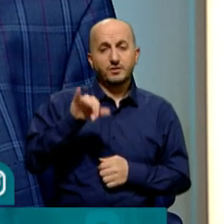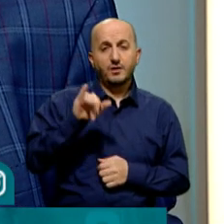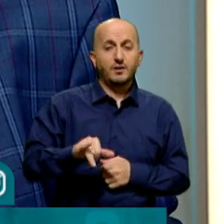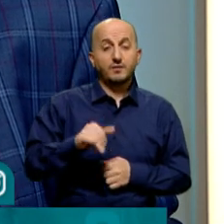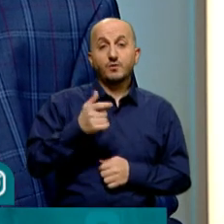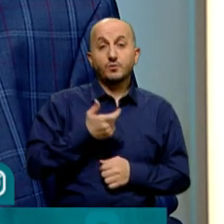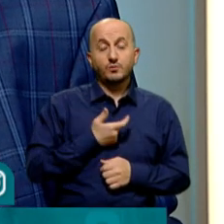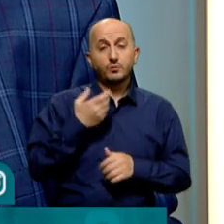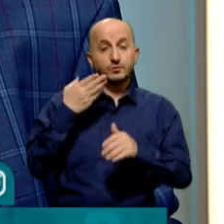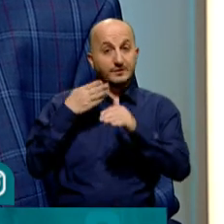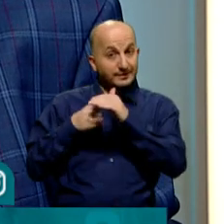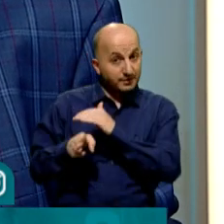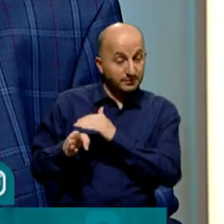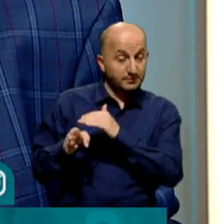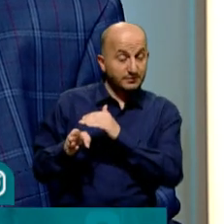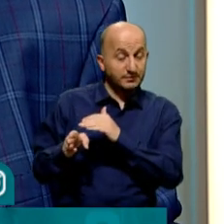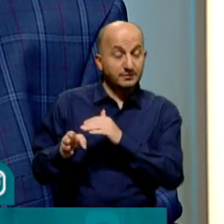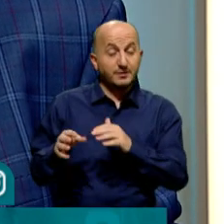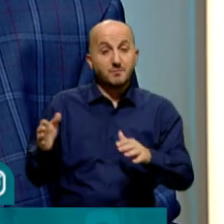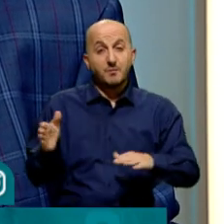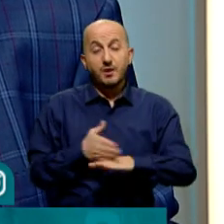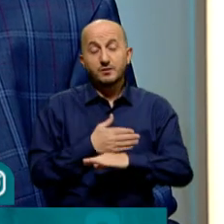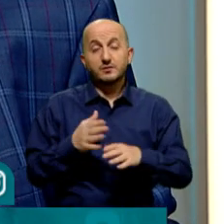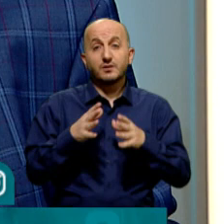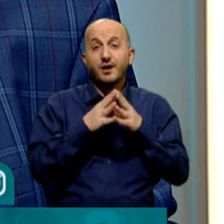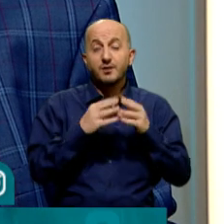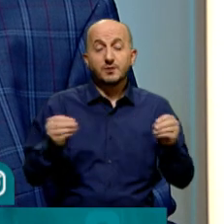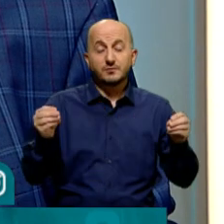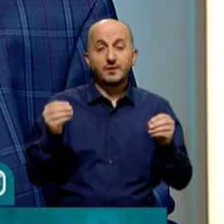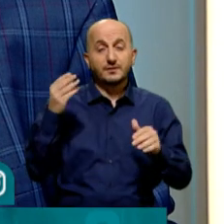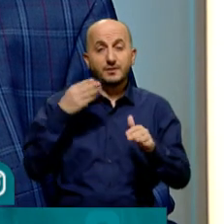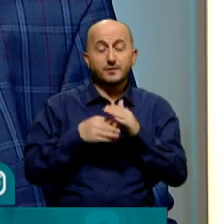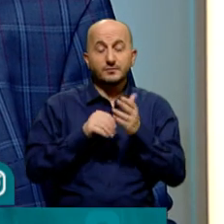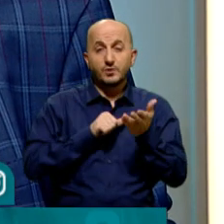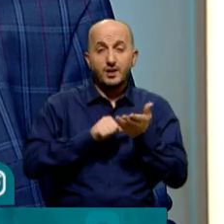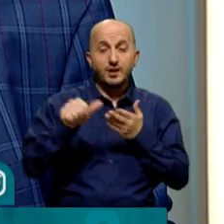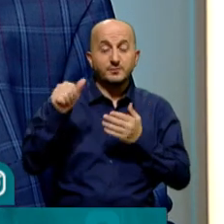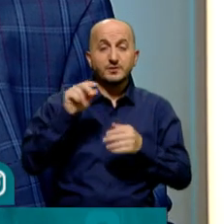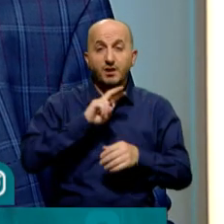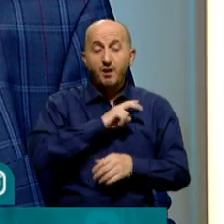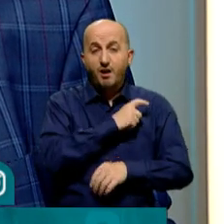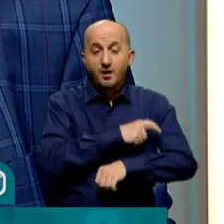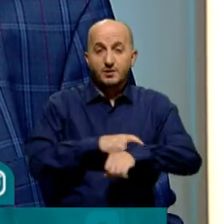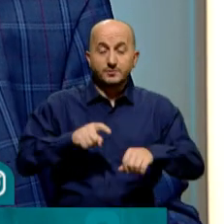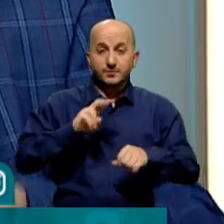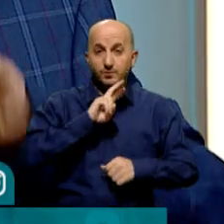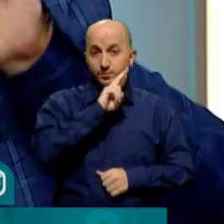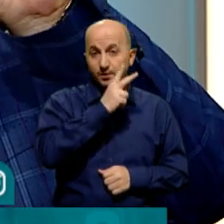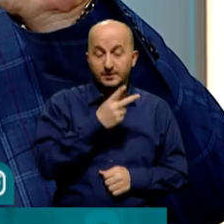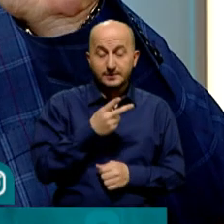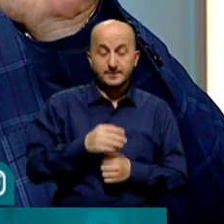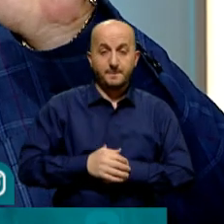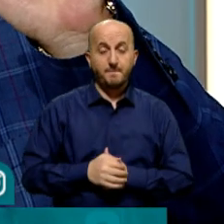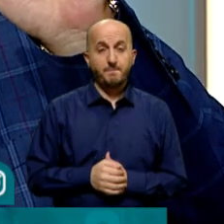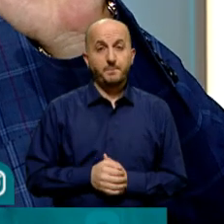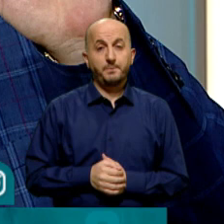hukukuna girersiniz. Efendim, malı zayi etmeye girersiniz ki bunların hepsi nedir? Haramdır ve günahtır. Onun için